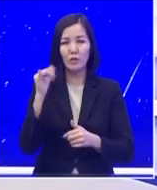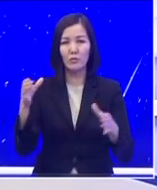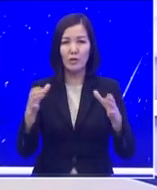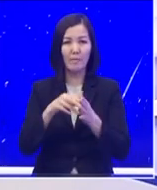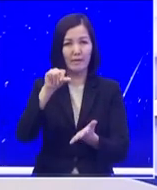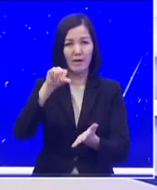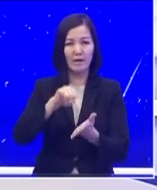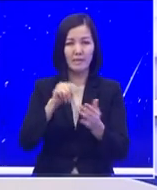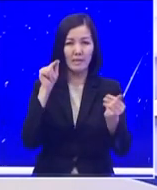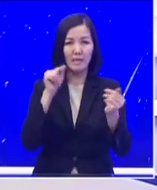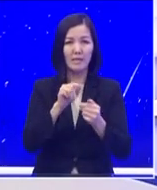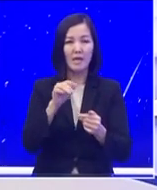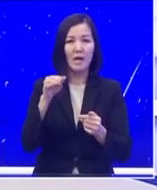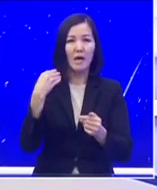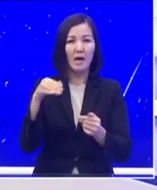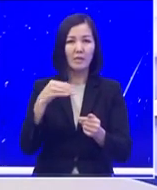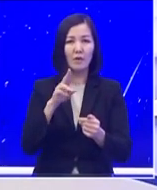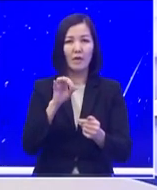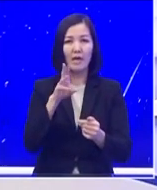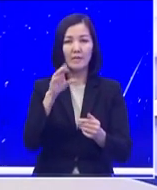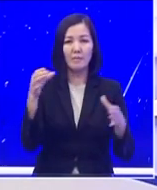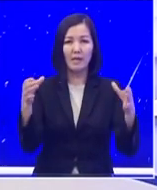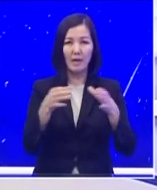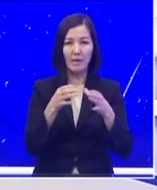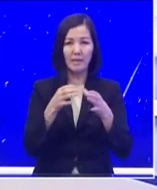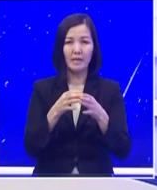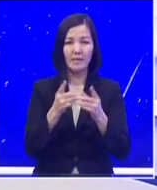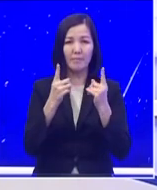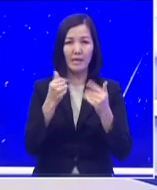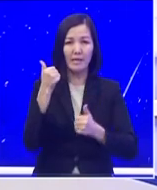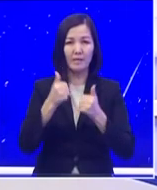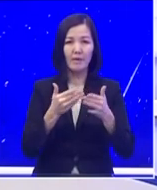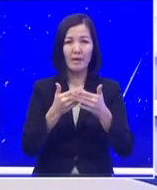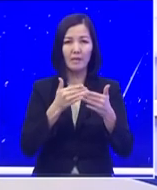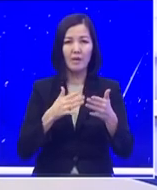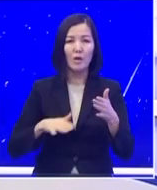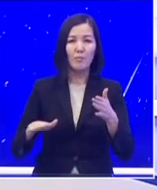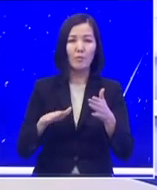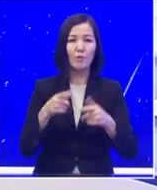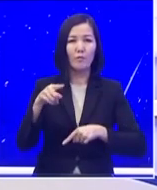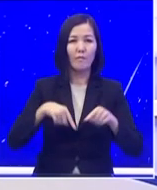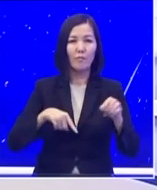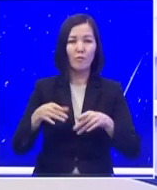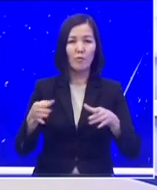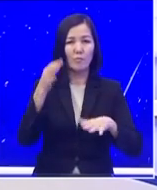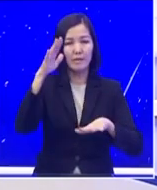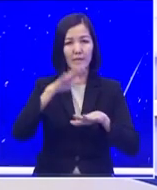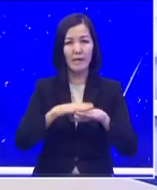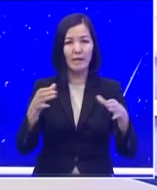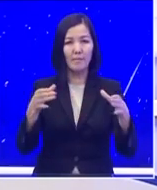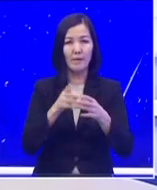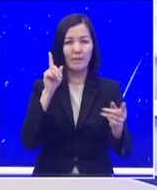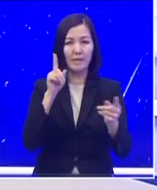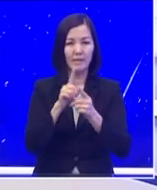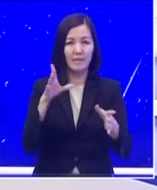сынайды. Олардың қарсыласы ақтаулық Каспий құрама командасы. Байрақты бәсеке алдында бүгін аймақ футболшыларын облыс әкімі қабылдады. Амандық